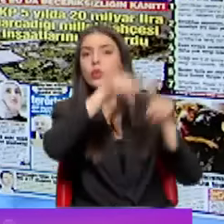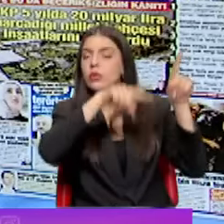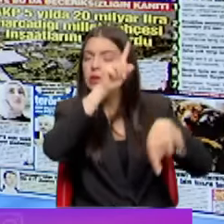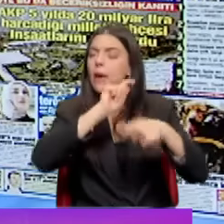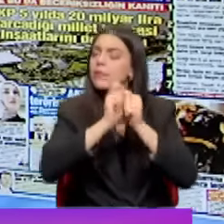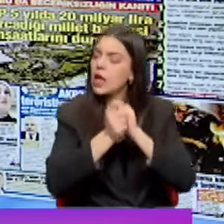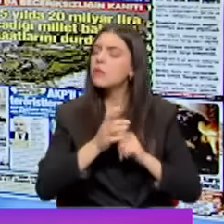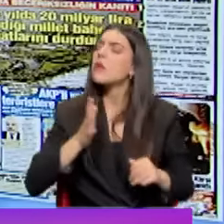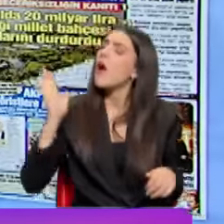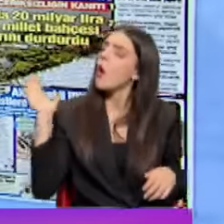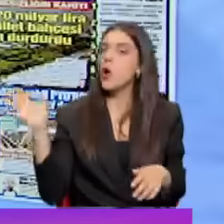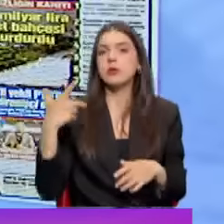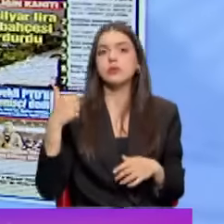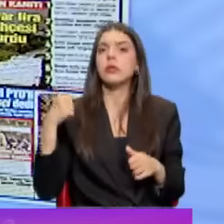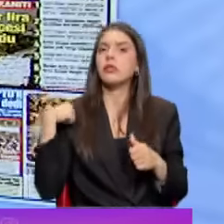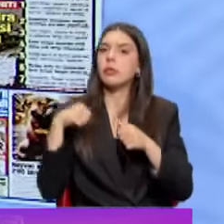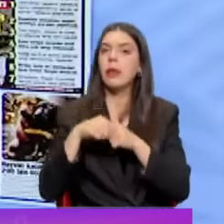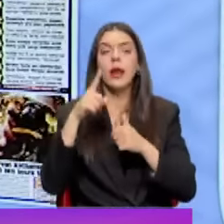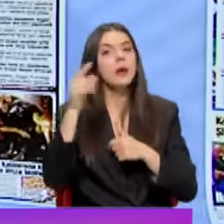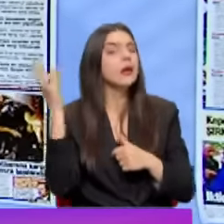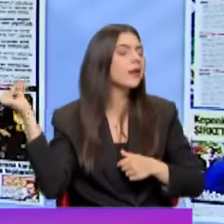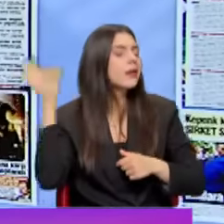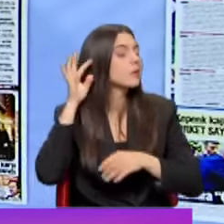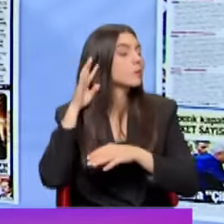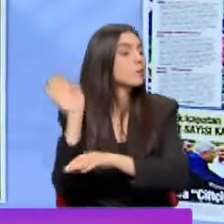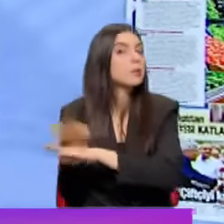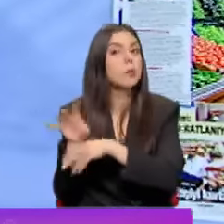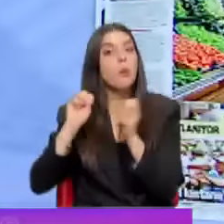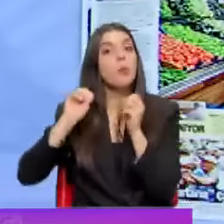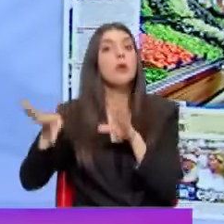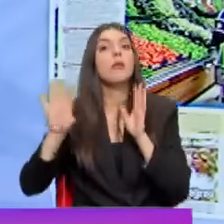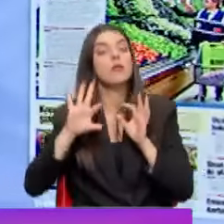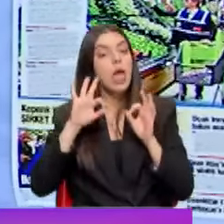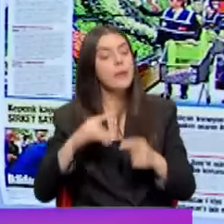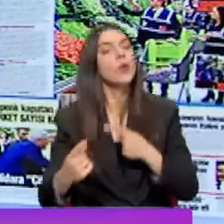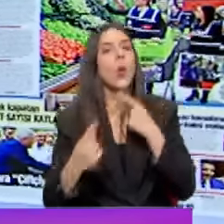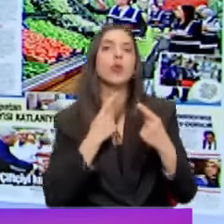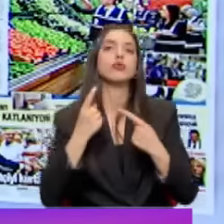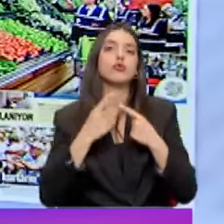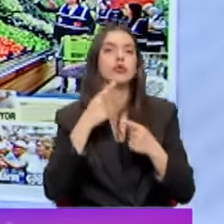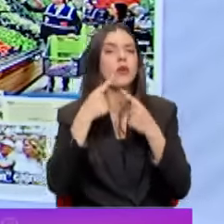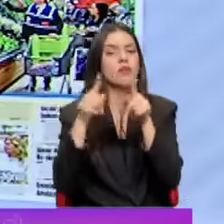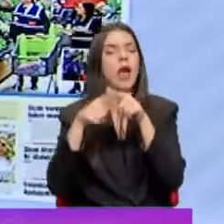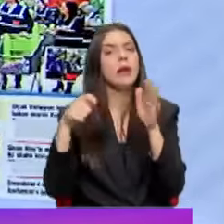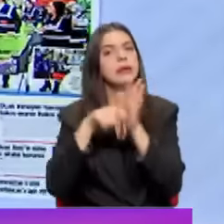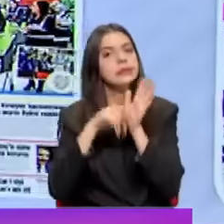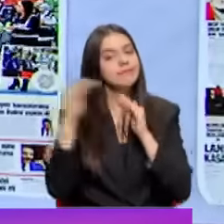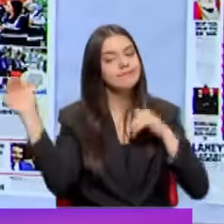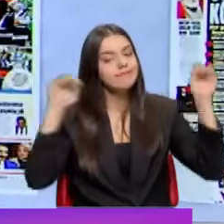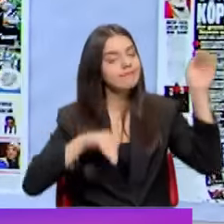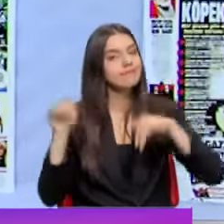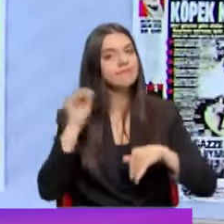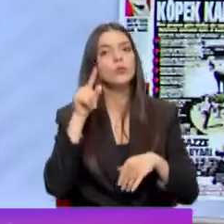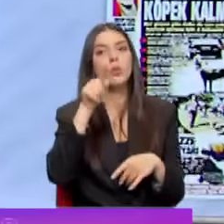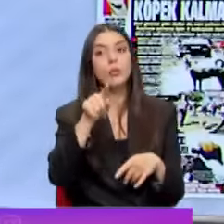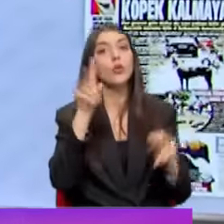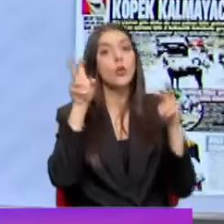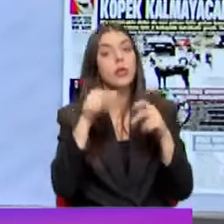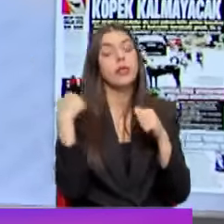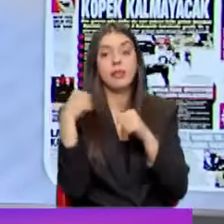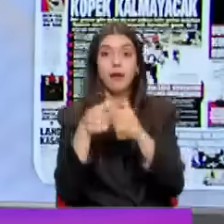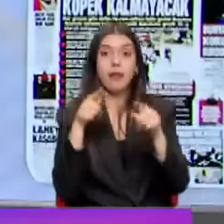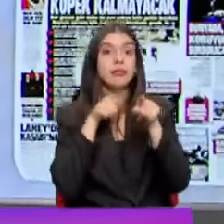olsa dahi E buna kulak tıkayıp bu konuyu masaya yatırdık burada farklı isimler çağırdık yine bu konunun takipçisi